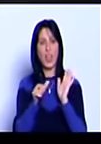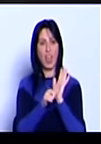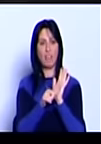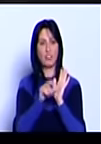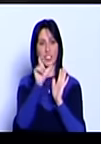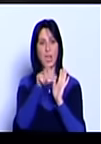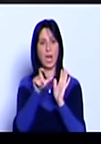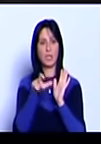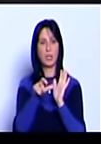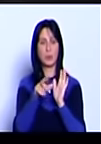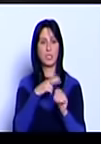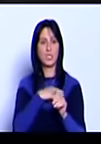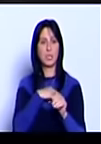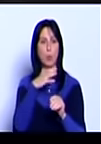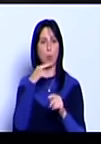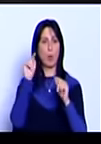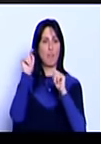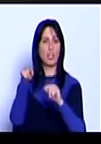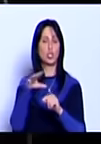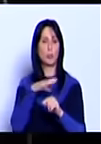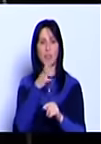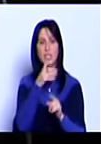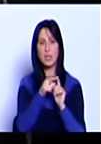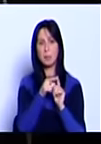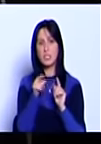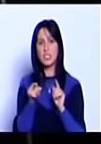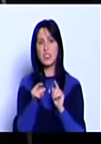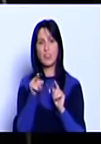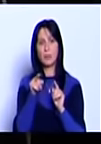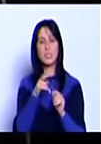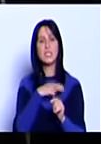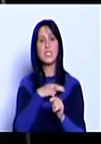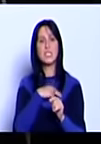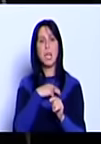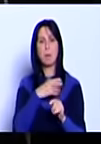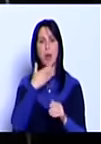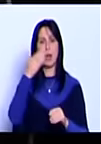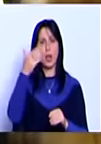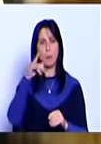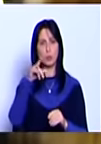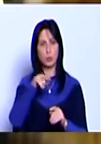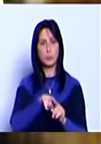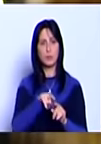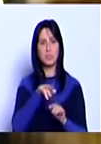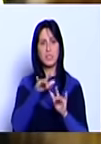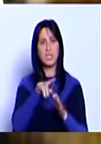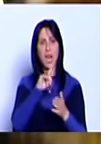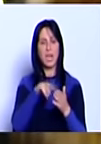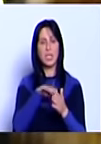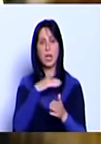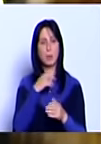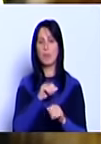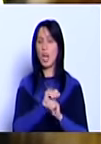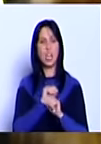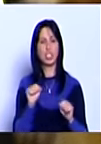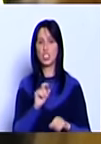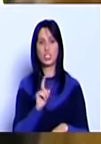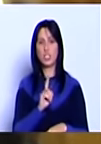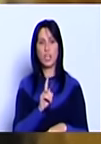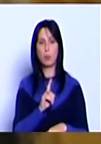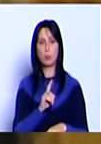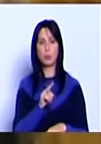კაცით საპარლამენტო უმრავლესობაში. მაგრამ ამ წლების განმავლობაში იქიდანაც საპარლამენტო ტრიბუნიდანაც რა შეიძლებოდა ამ საკითხებზე? არა, არ შეიძლებოდა.